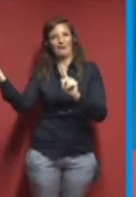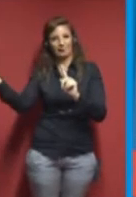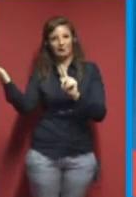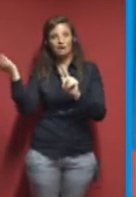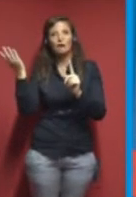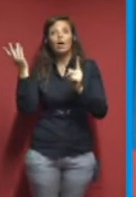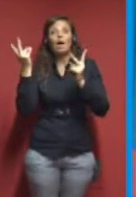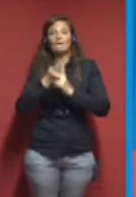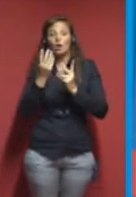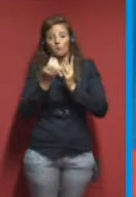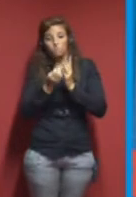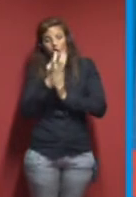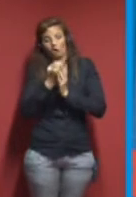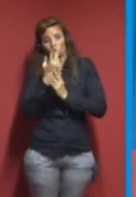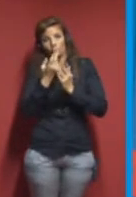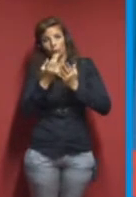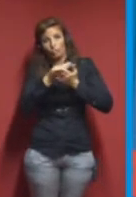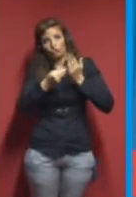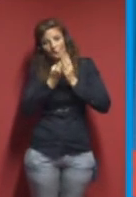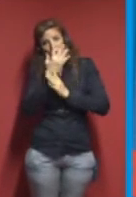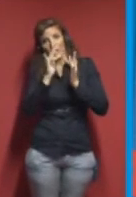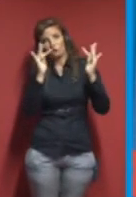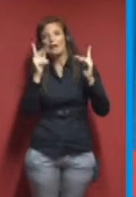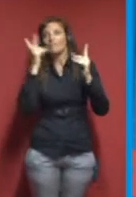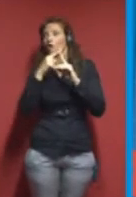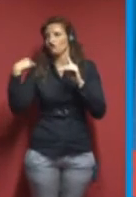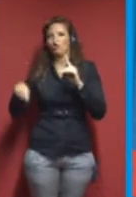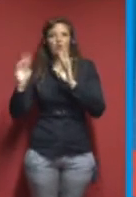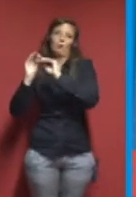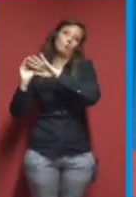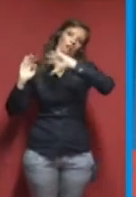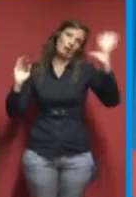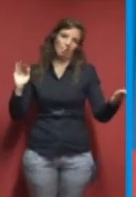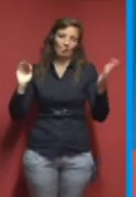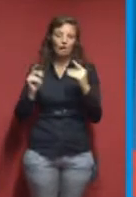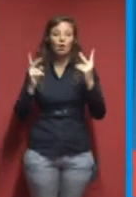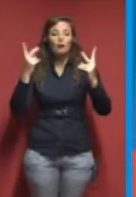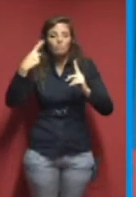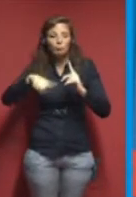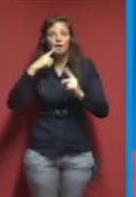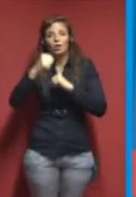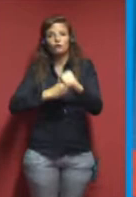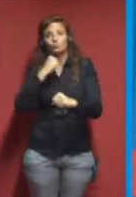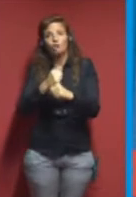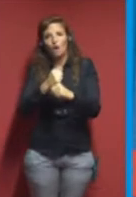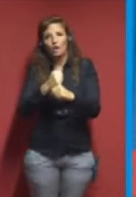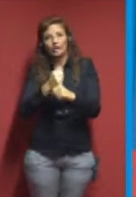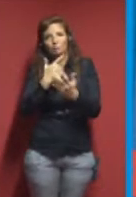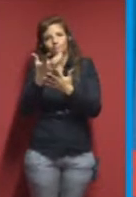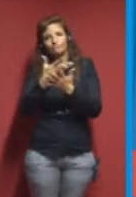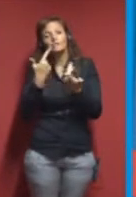progetto su digitale viene fatta dalla nostra parte questa è la storia di come